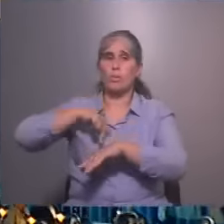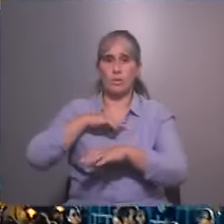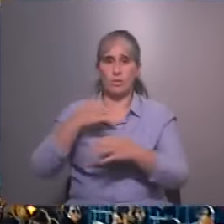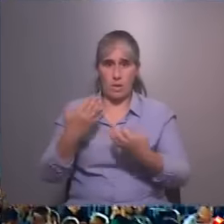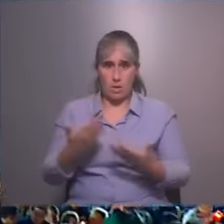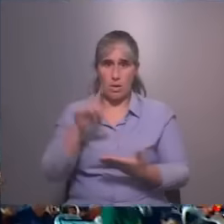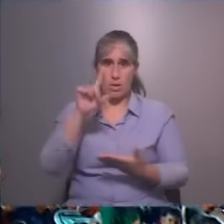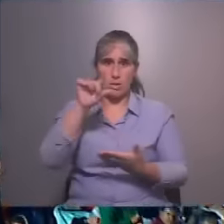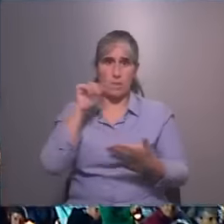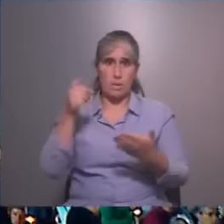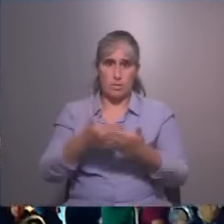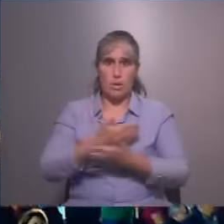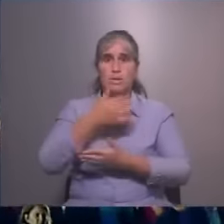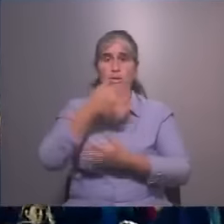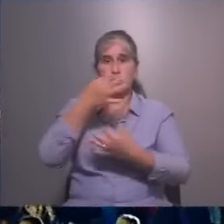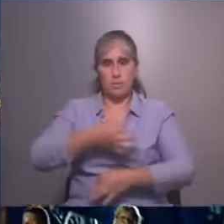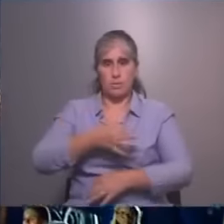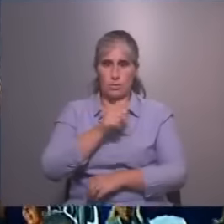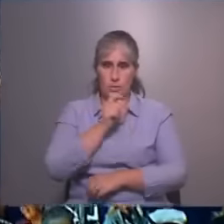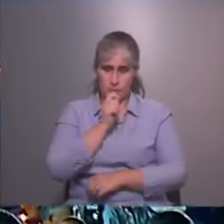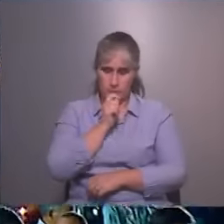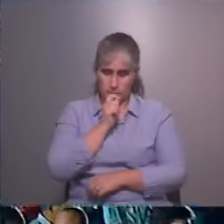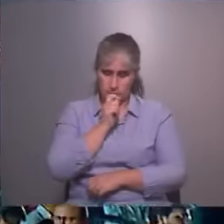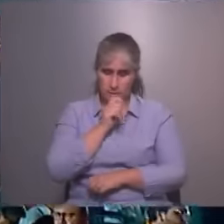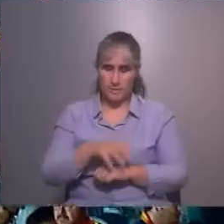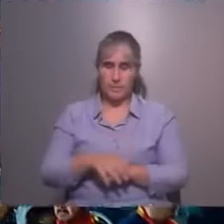Jezus. Santa Maria,